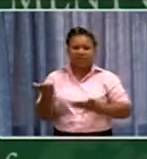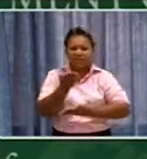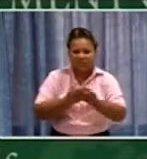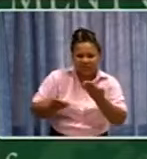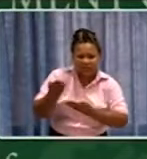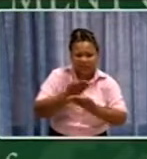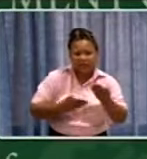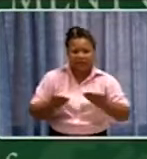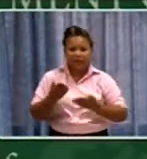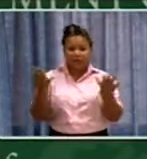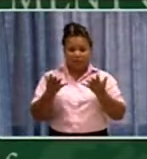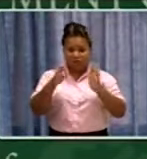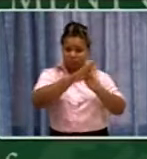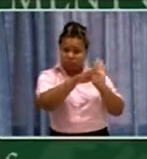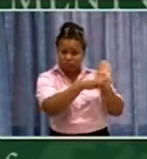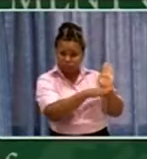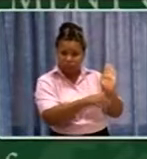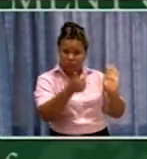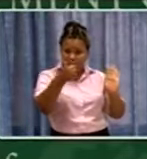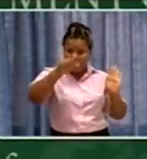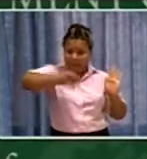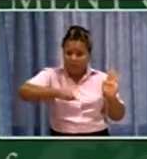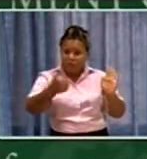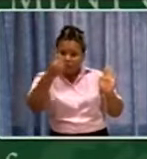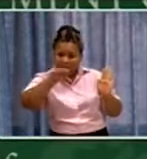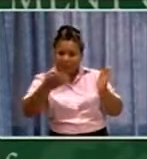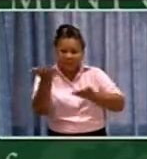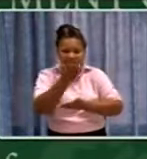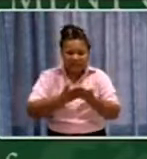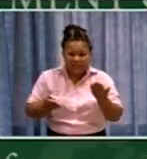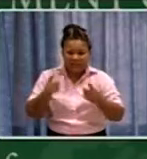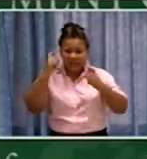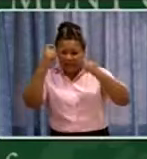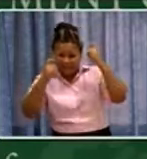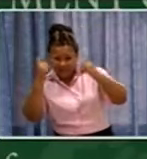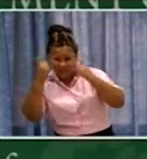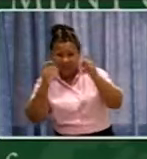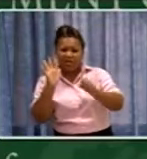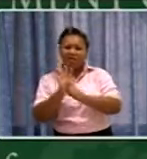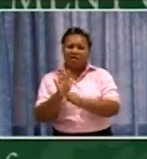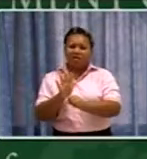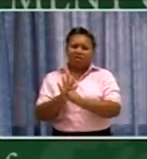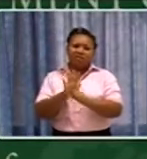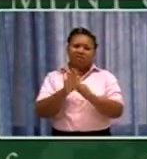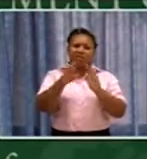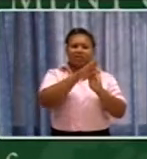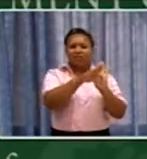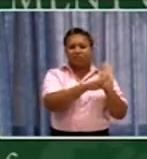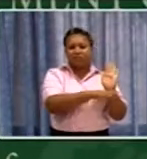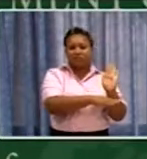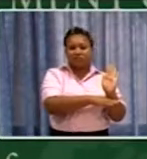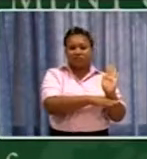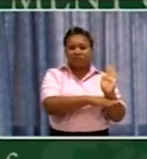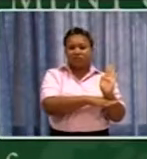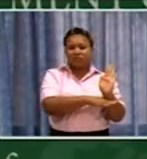activité normale, et quand ces considérations qu'il prend. Public health aussi, c'est clé devant, en considération public